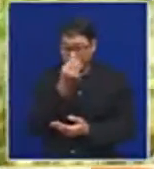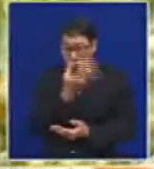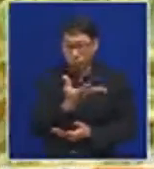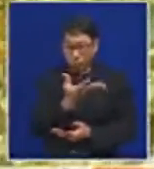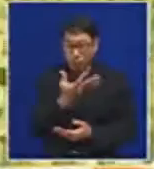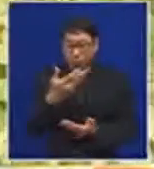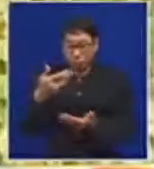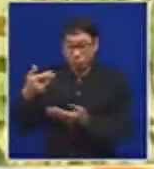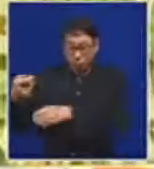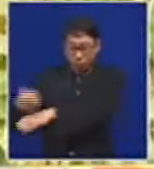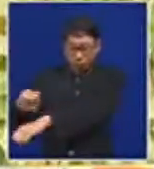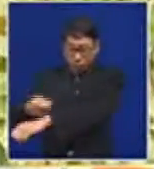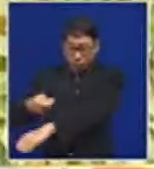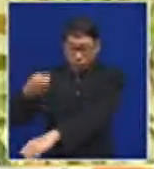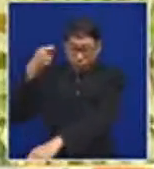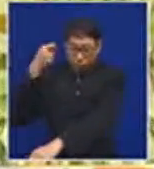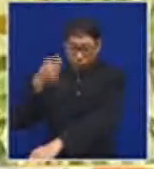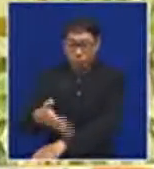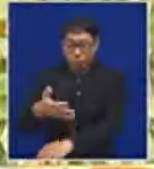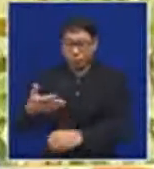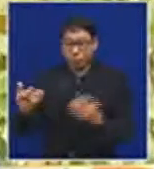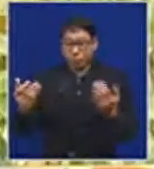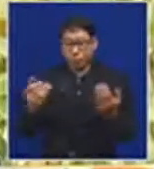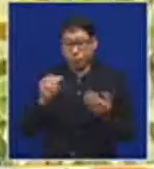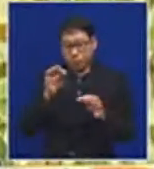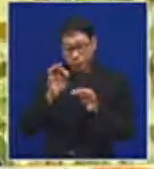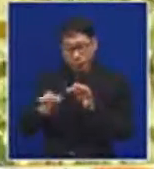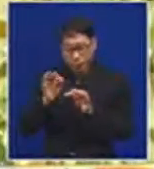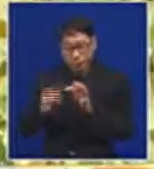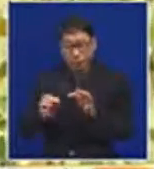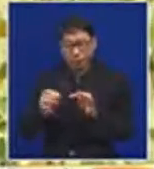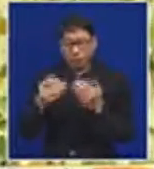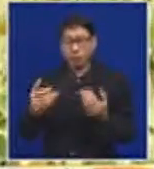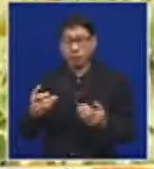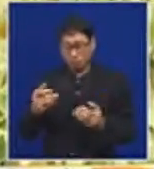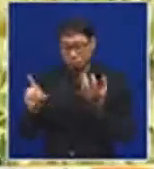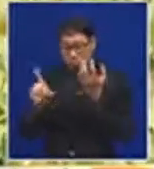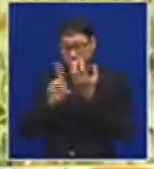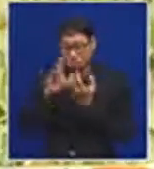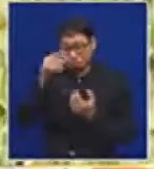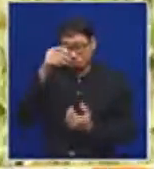ลตอบแทนรวมถึงการประหยัดน้ำแล้วค่ะถือว่าคุ้มค่ามากเลยทีเดียวค่ะ